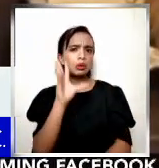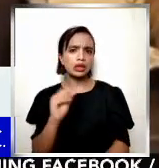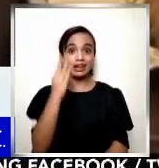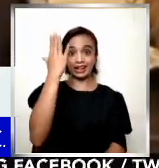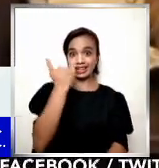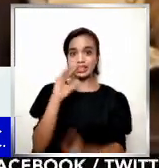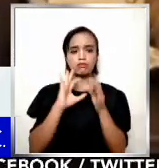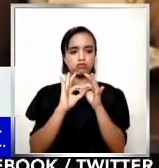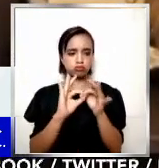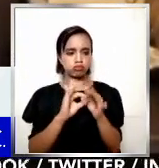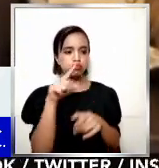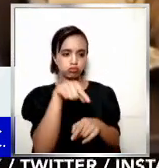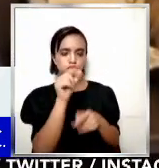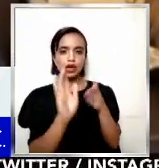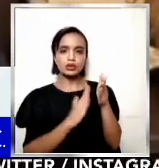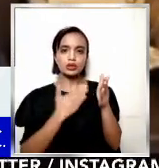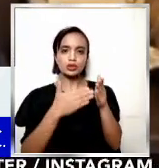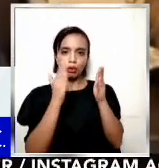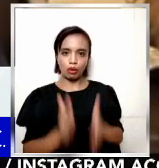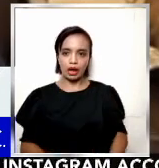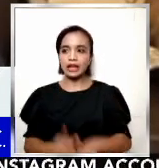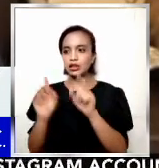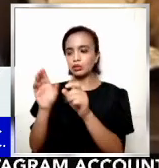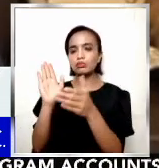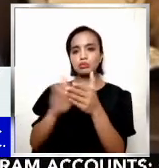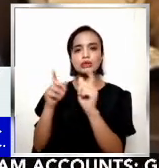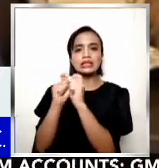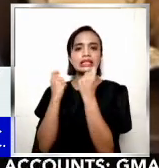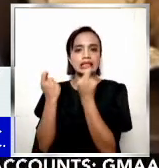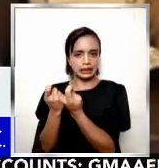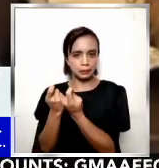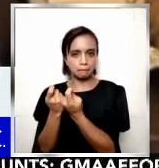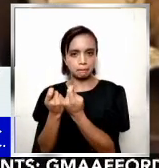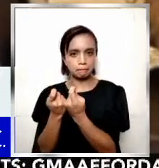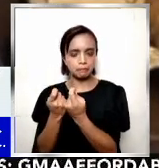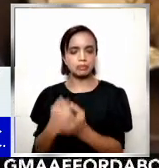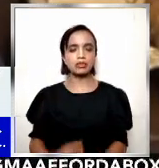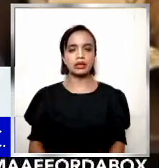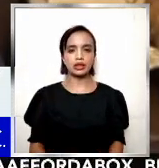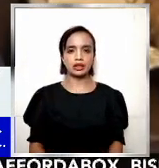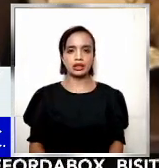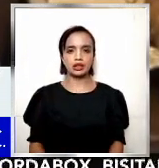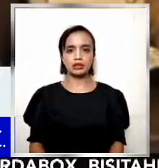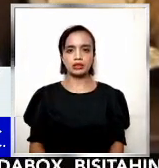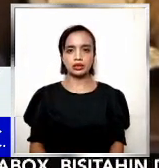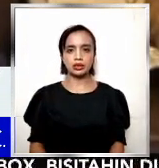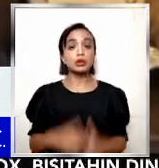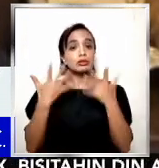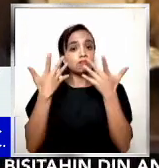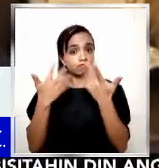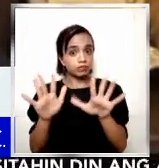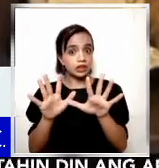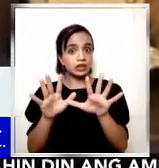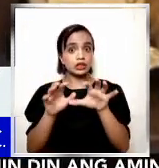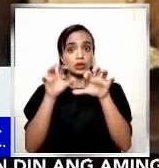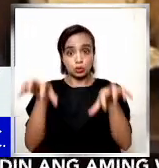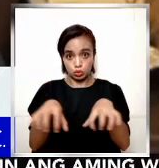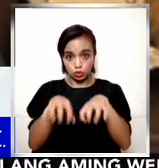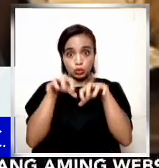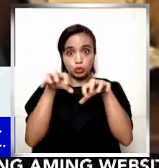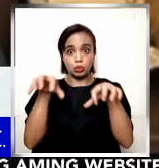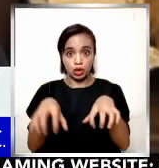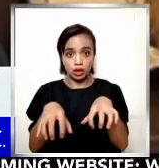and the music team. The work that has gone behind every song